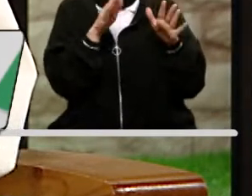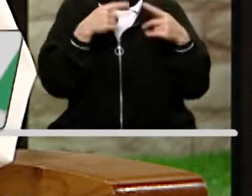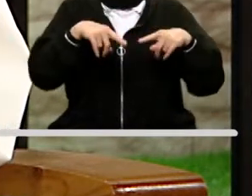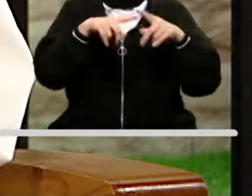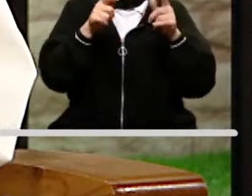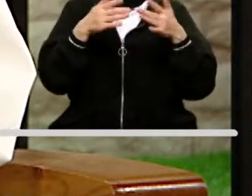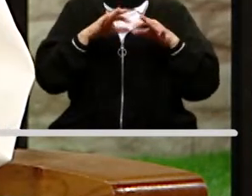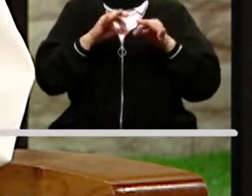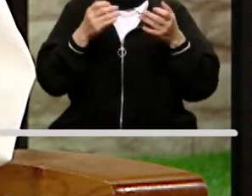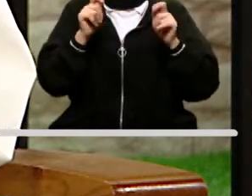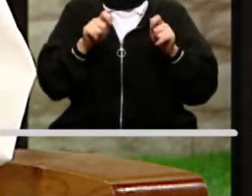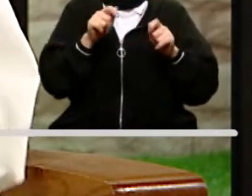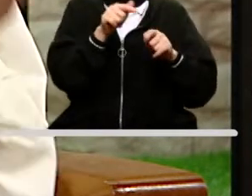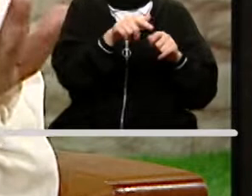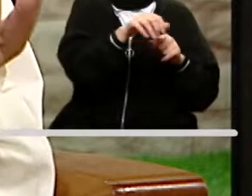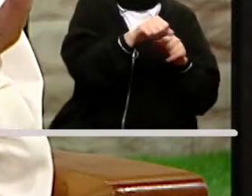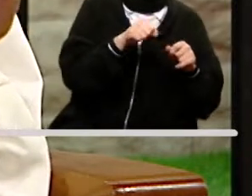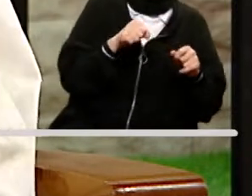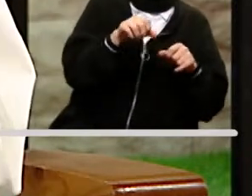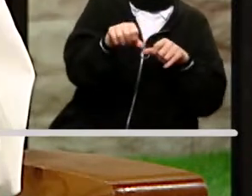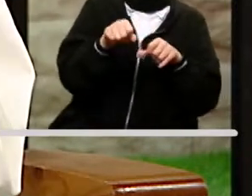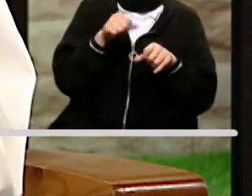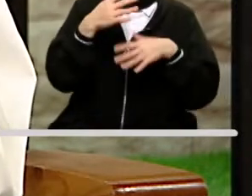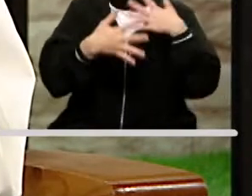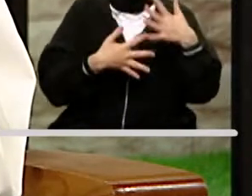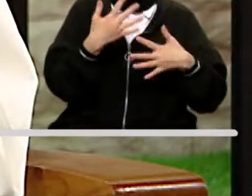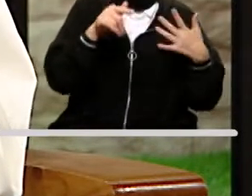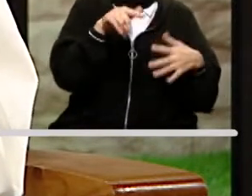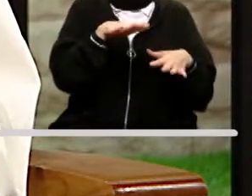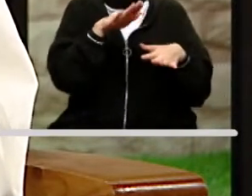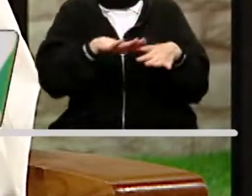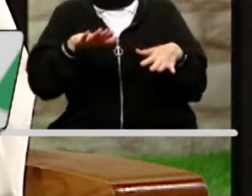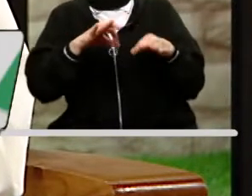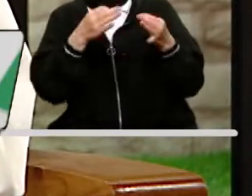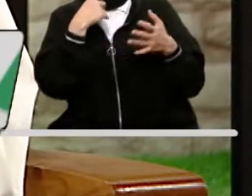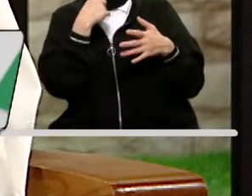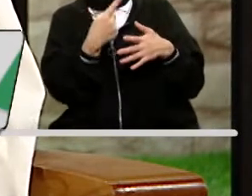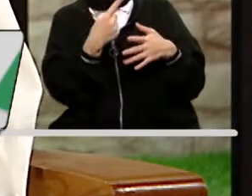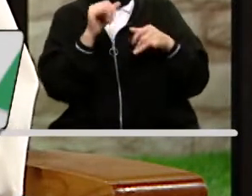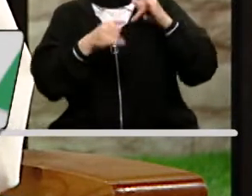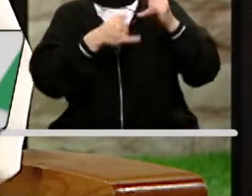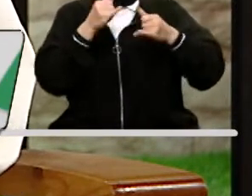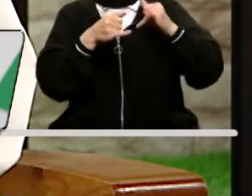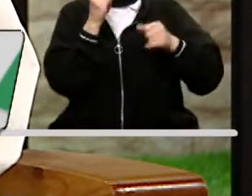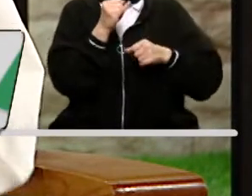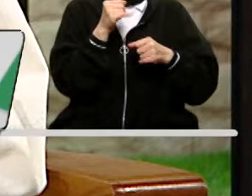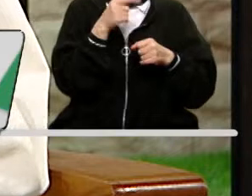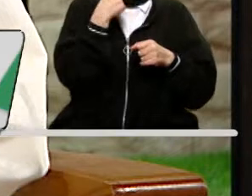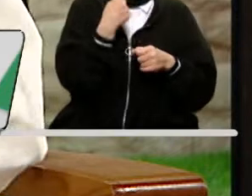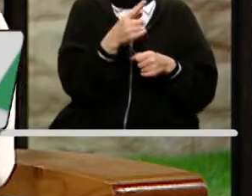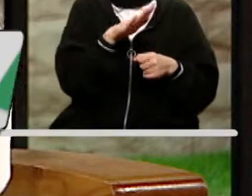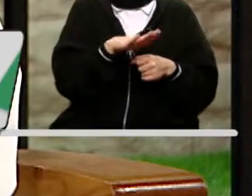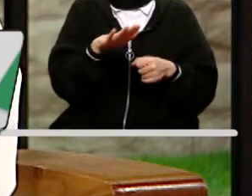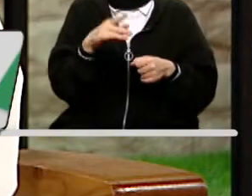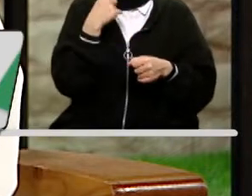ne olarak bakarız? Yaramaz. Yaramaz. Evet. Kırıyor, o etiketi yapıyor. Yedi durdu. Dur yapma etme düştün dedik. Evet. Biz ne